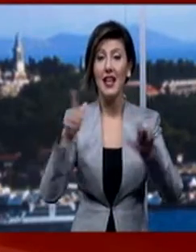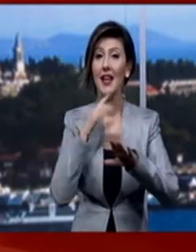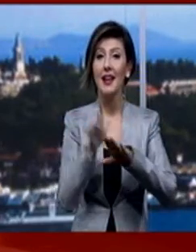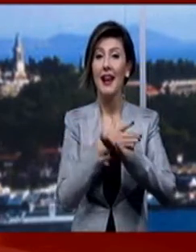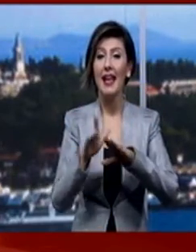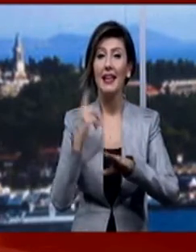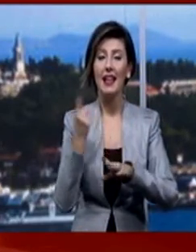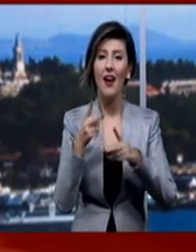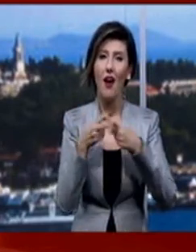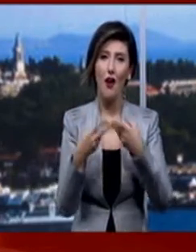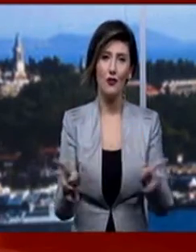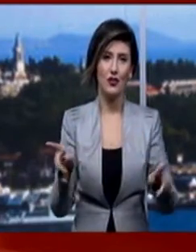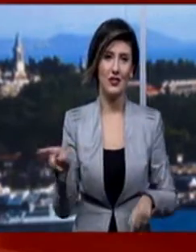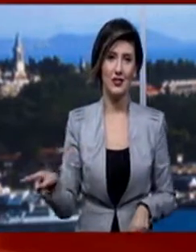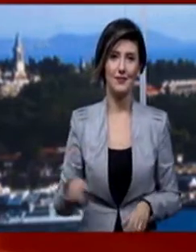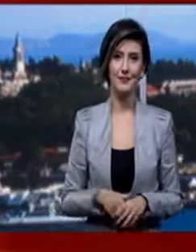etkinlikle açıldı.